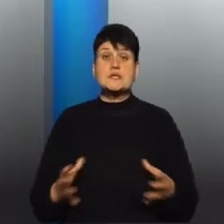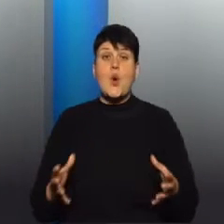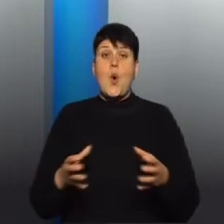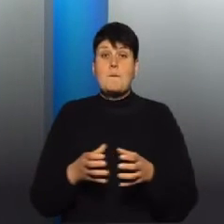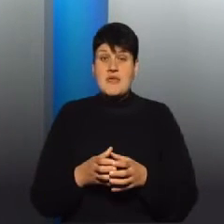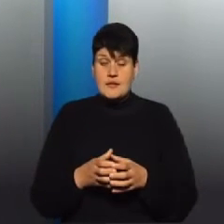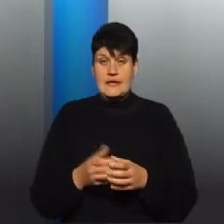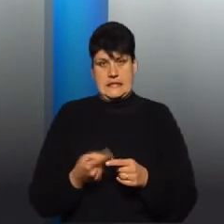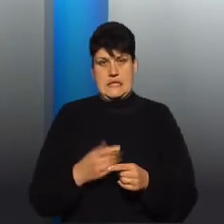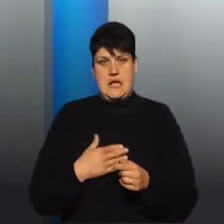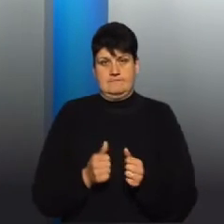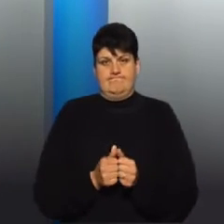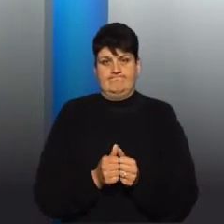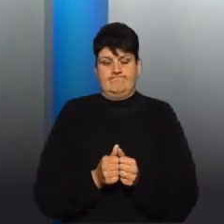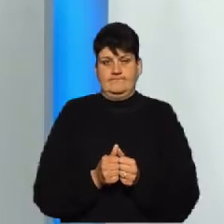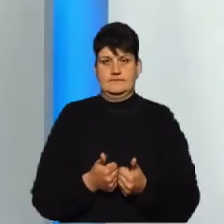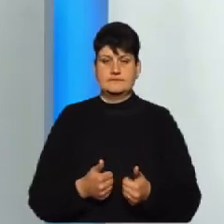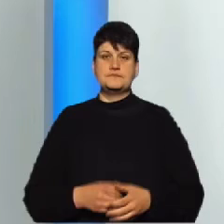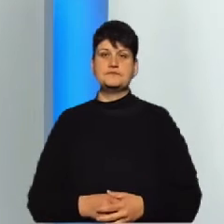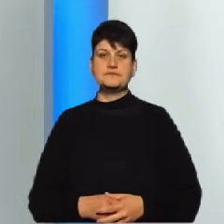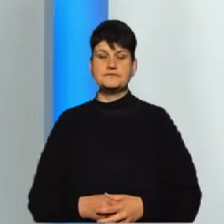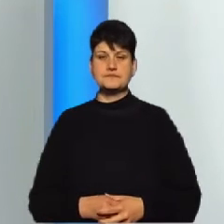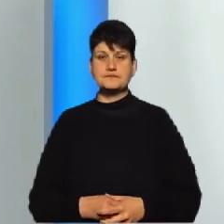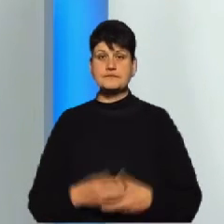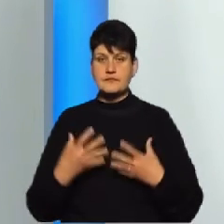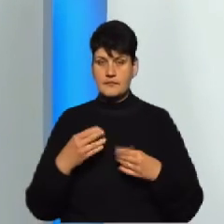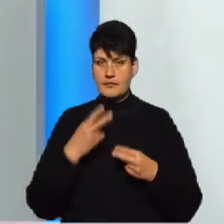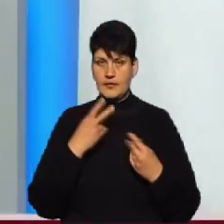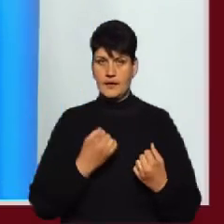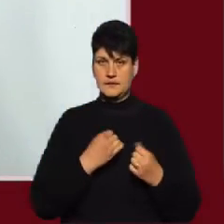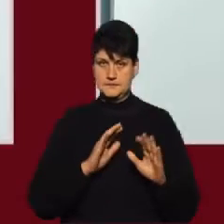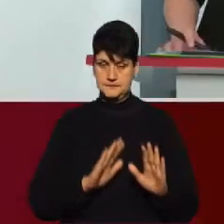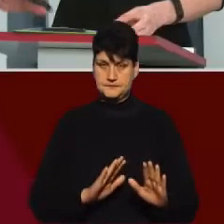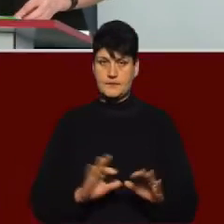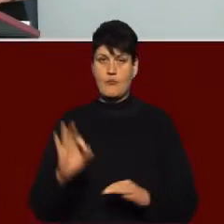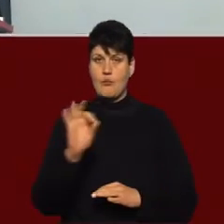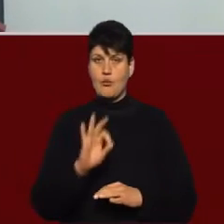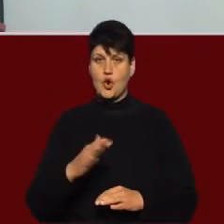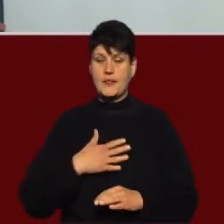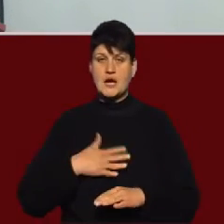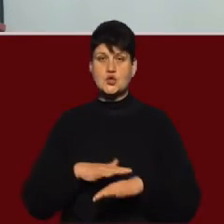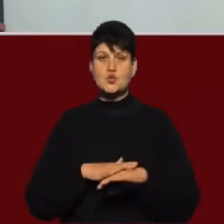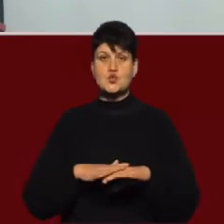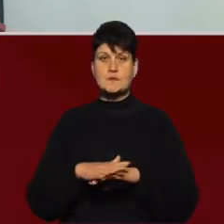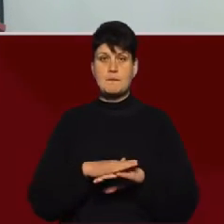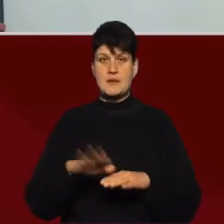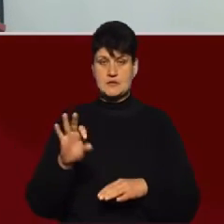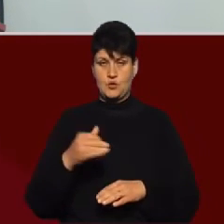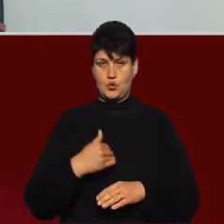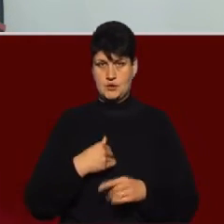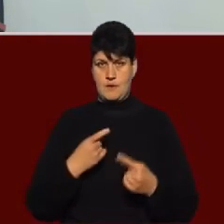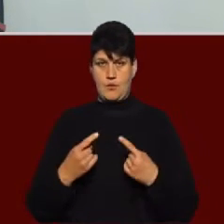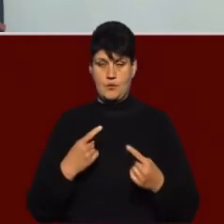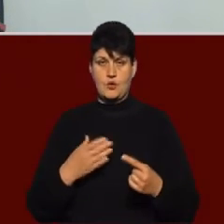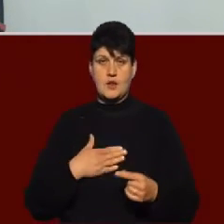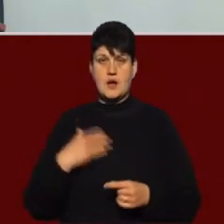Позитивний цей фактор вже є, який маркує безпеку. Про наше суспільство хочеться поговорити, зокрема про нашу область. Щось